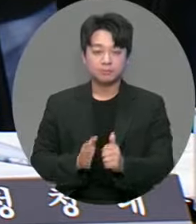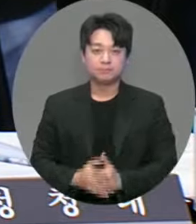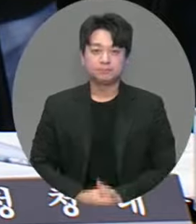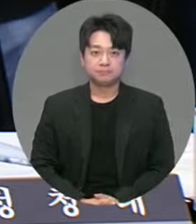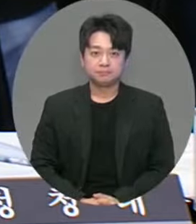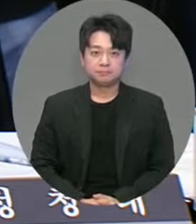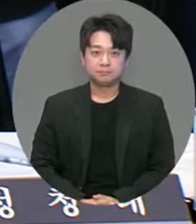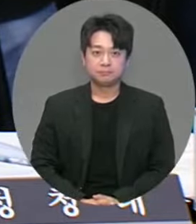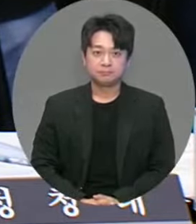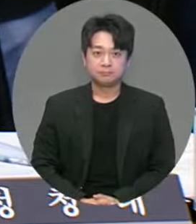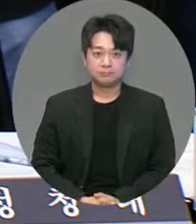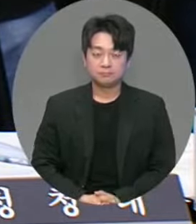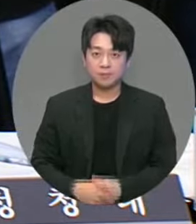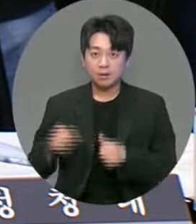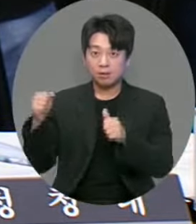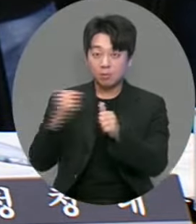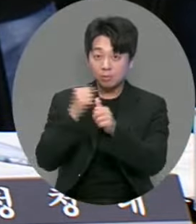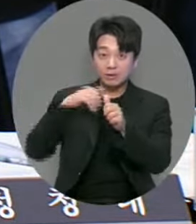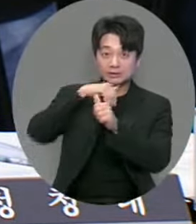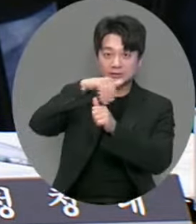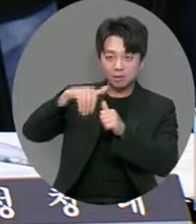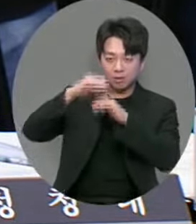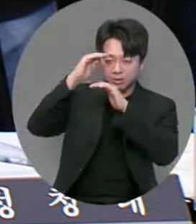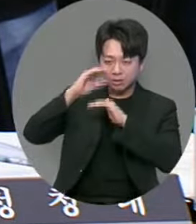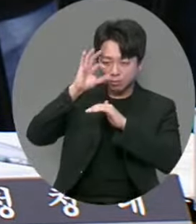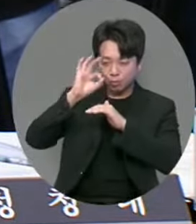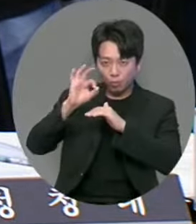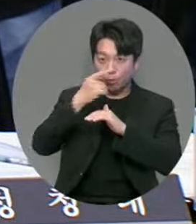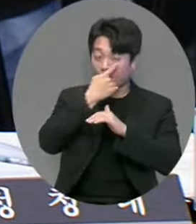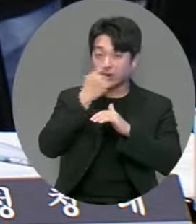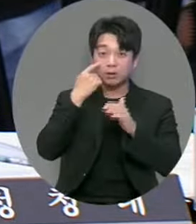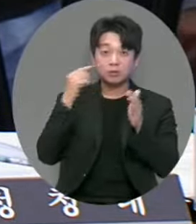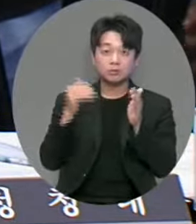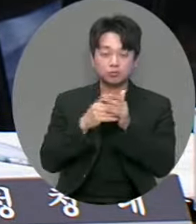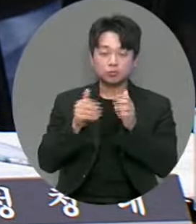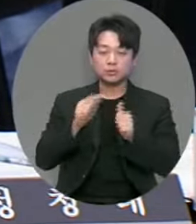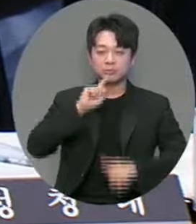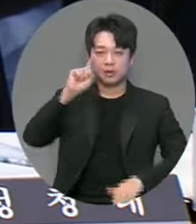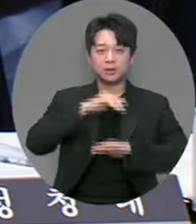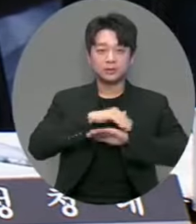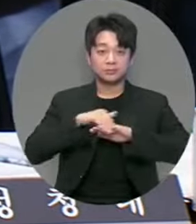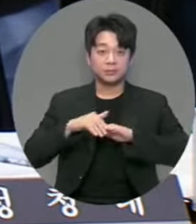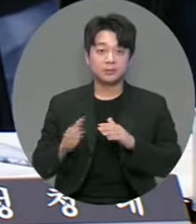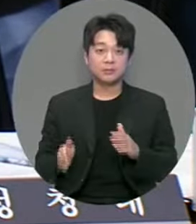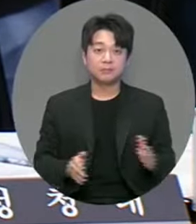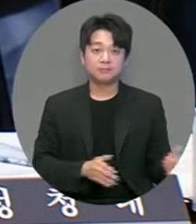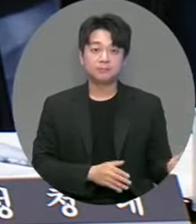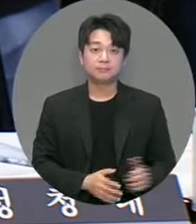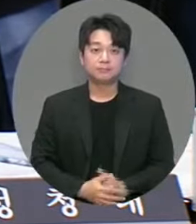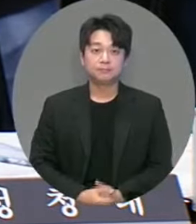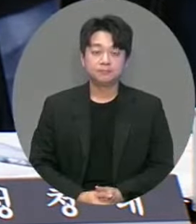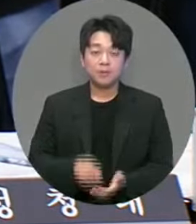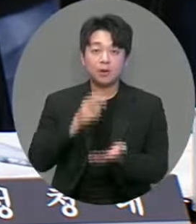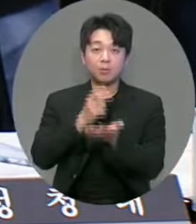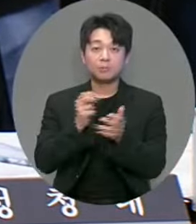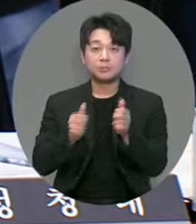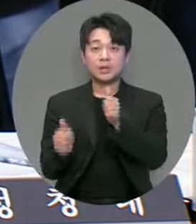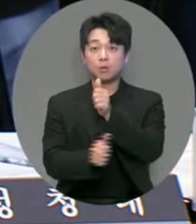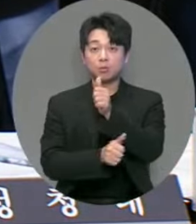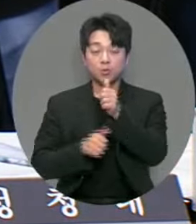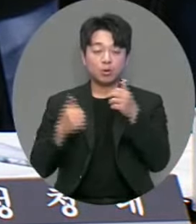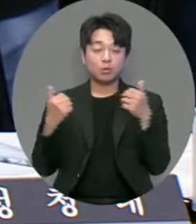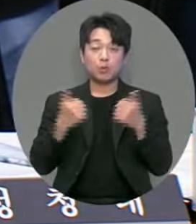형사고발을 검토하겠습니다. 이 정도 상황이 되면요. 법사위원이 회의를 하기 위해서 법사위